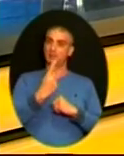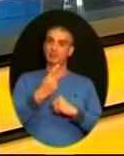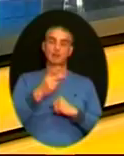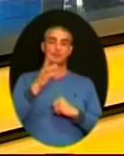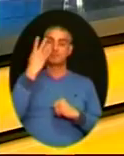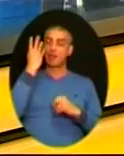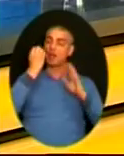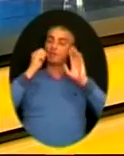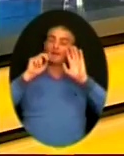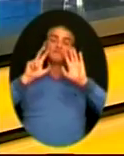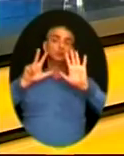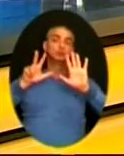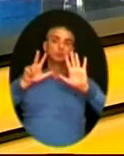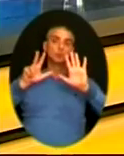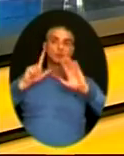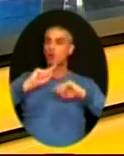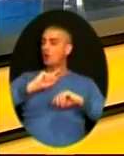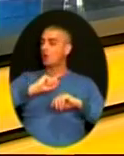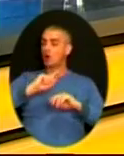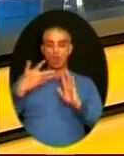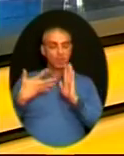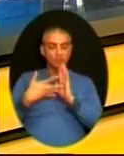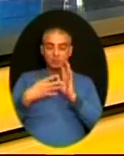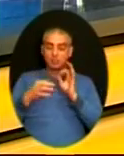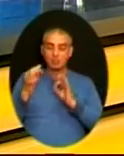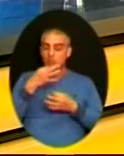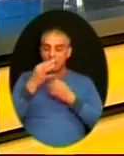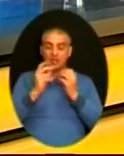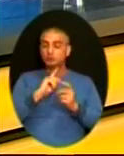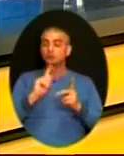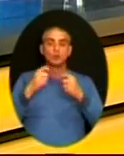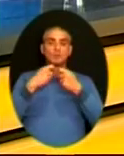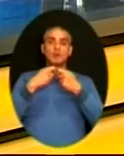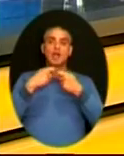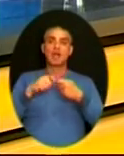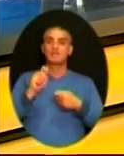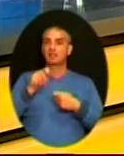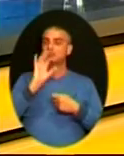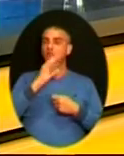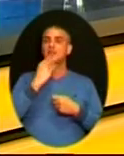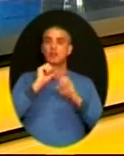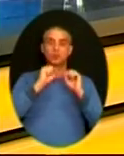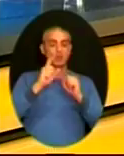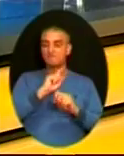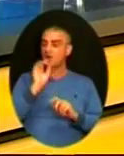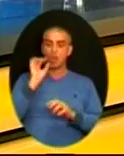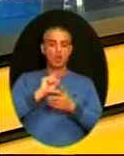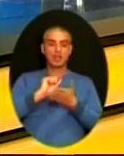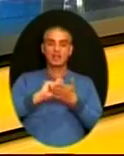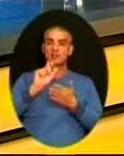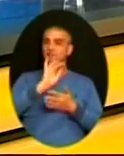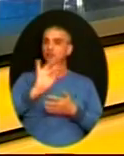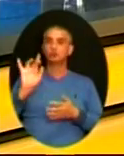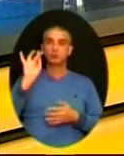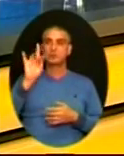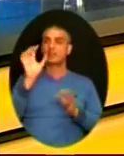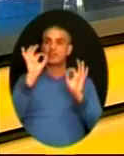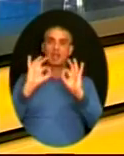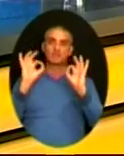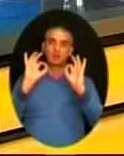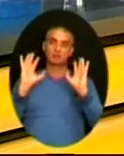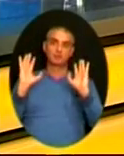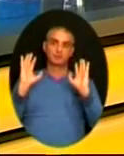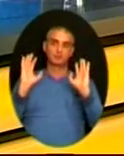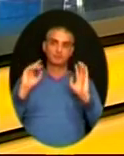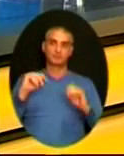דפנה, מ-48 לא נחקר שום חבר כנסת שיהדות התורה, ולא הוגש כתב אישום על אף אחד, לדעתי. אולי אני טועה.